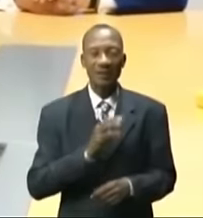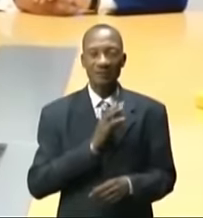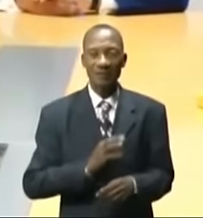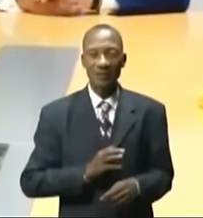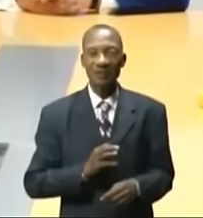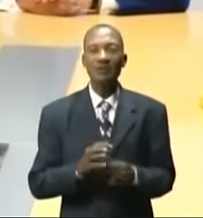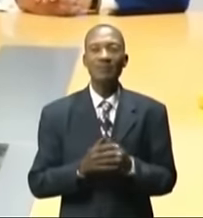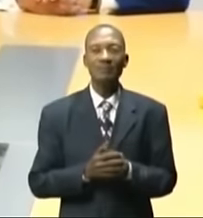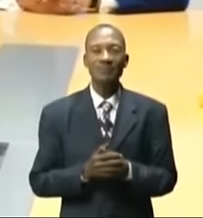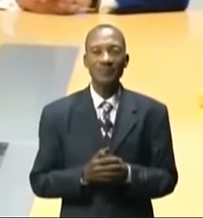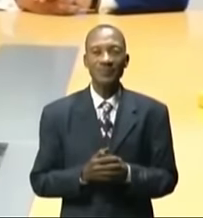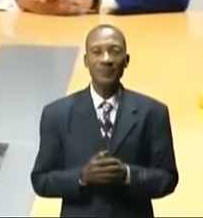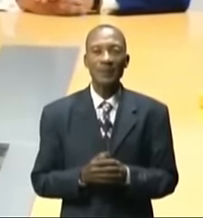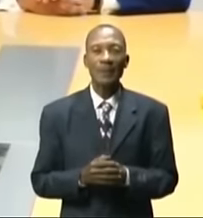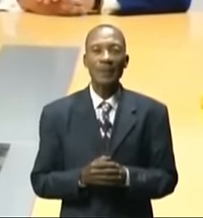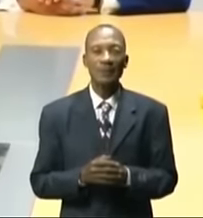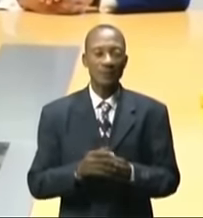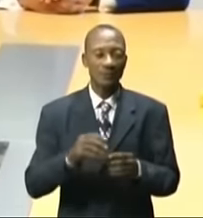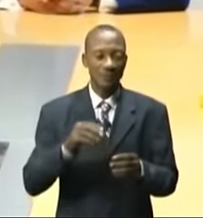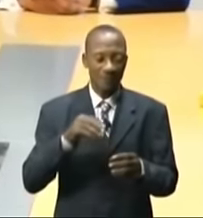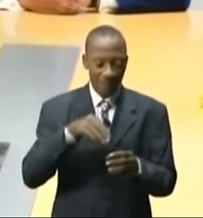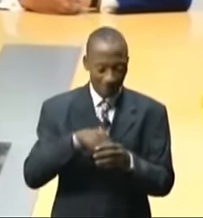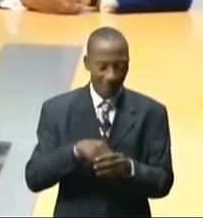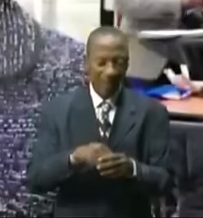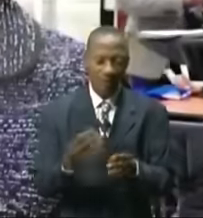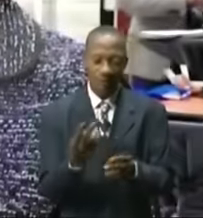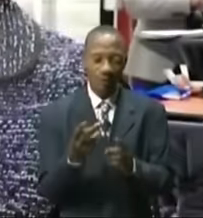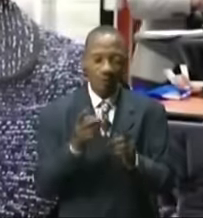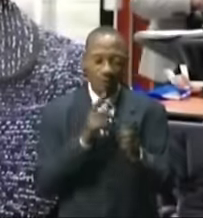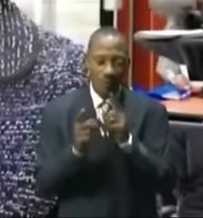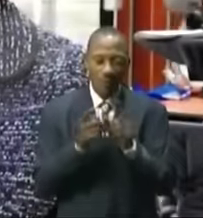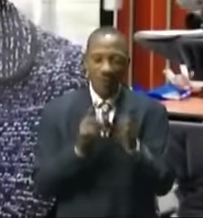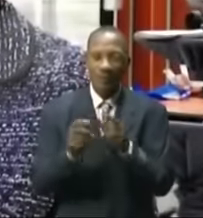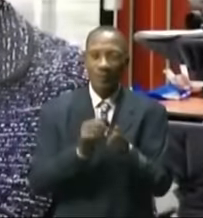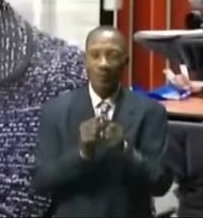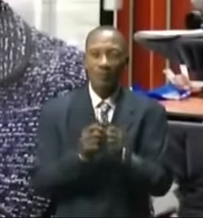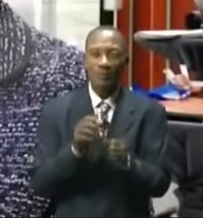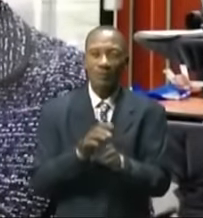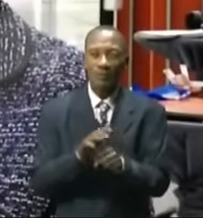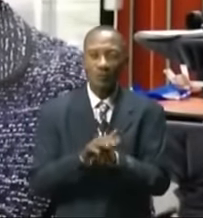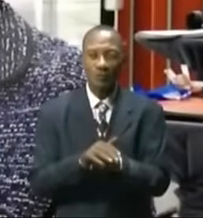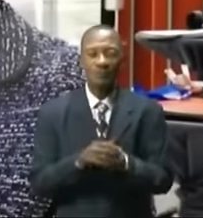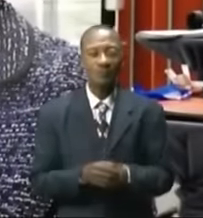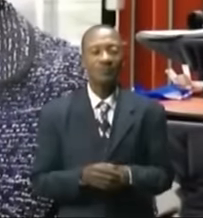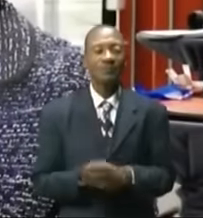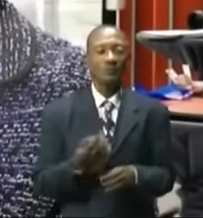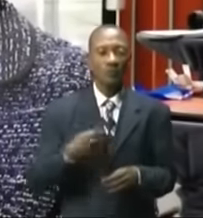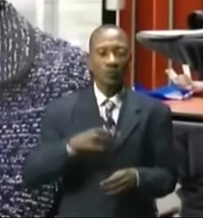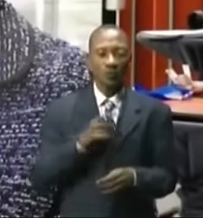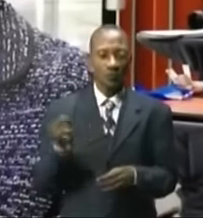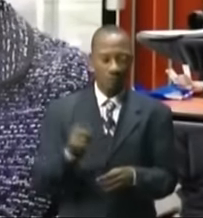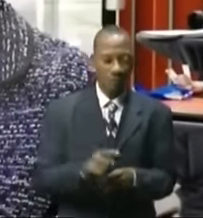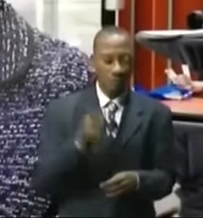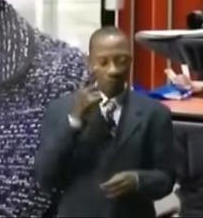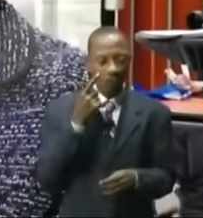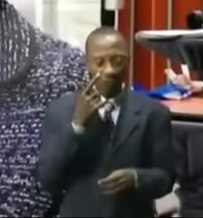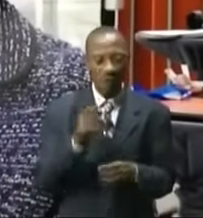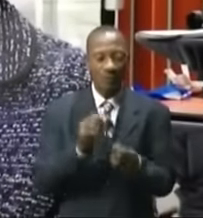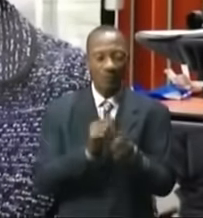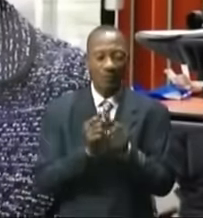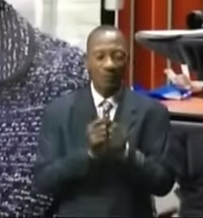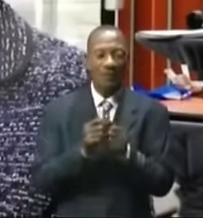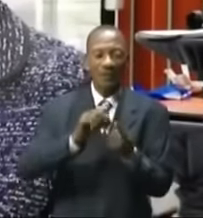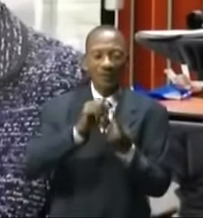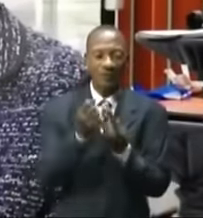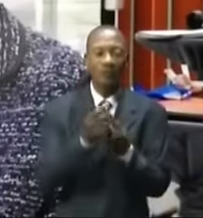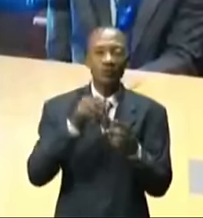position américaine au cours de cette audience. Aujourd'hui, notre discussion s'est focalisée sur la situation dans l'est de la RDC. Et j'ai redit